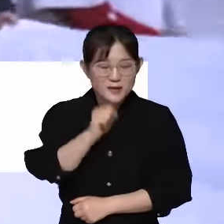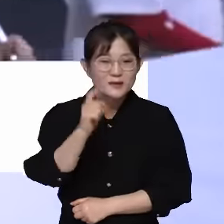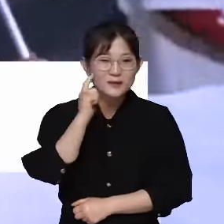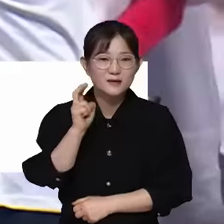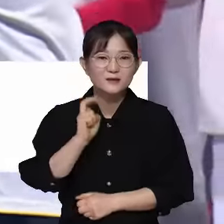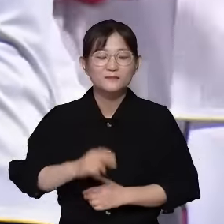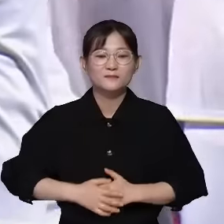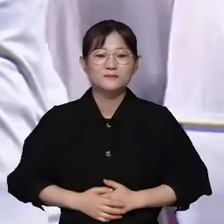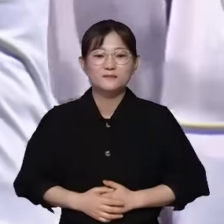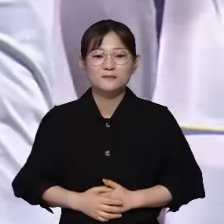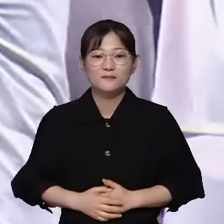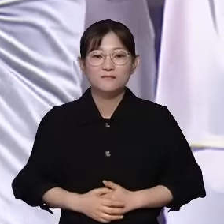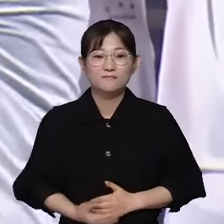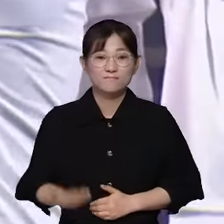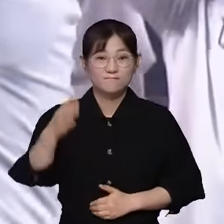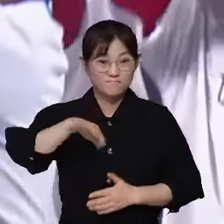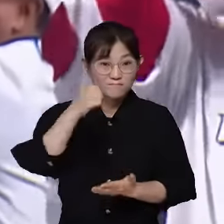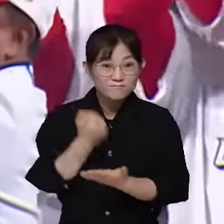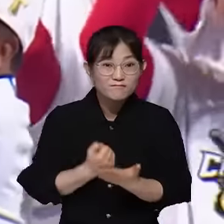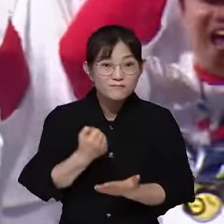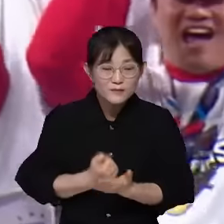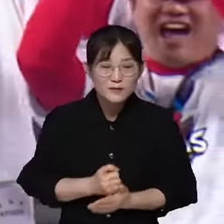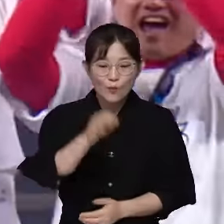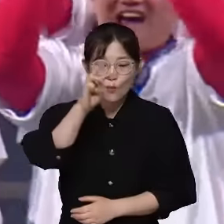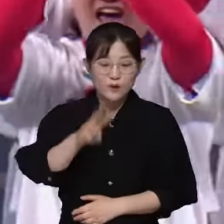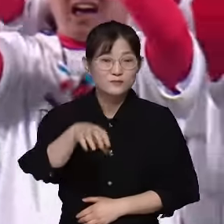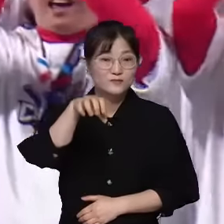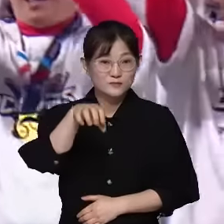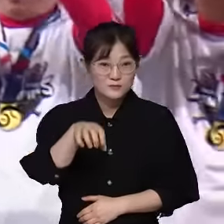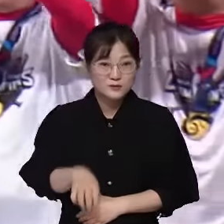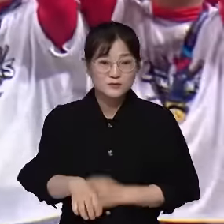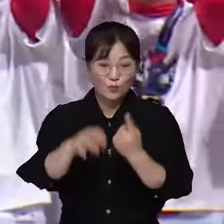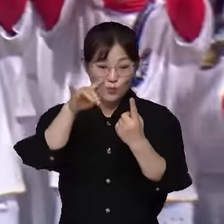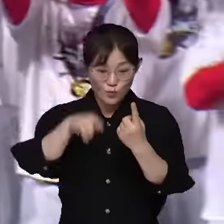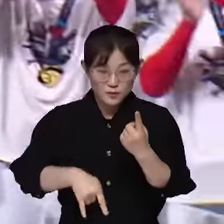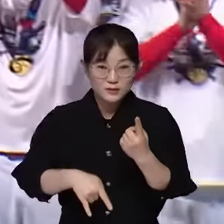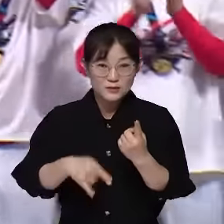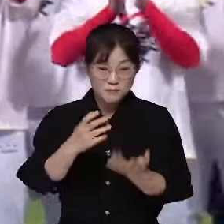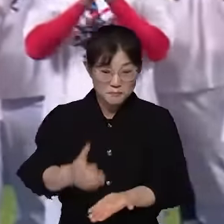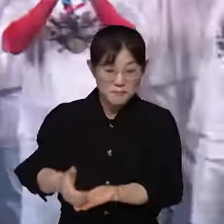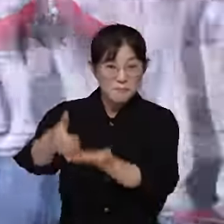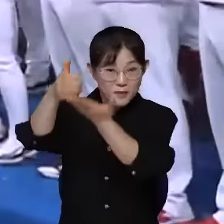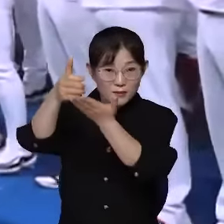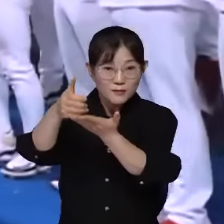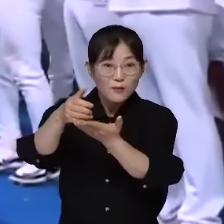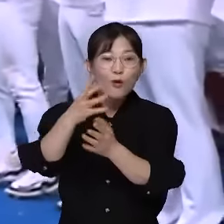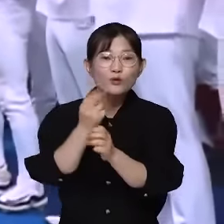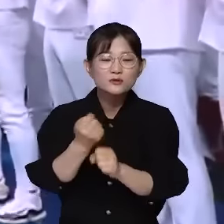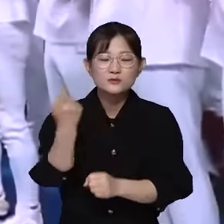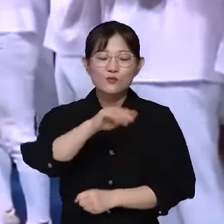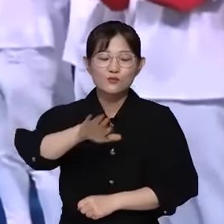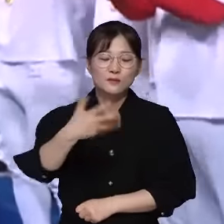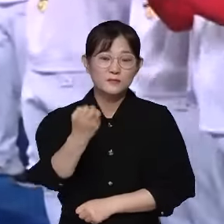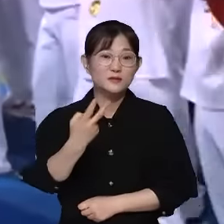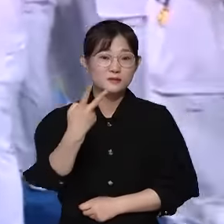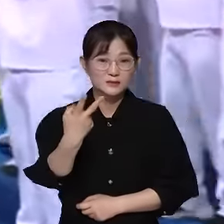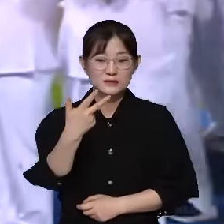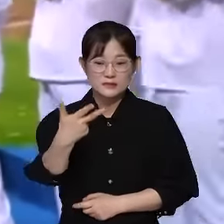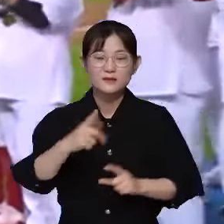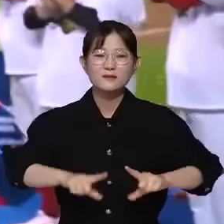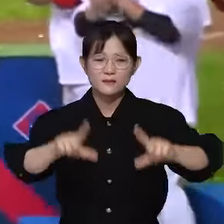했었죠. 하지만 아쉽게도 홈구장인 광주에서 우승 트로피를 들어올린 건 지난 1987년 단